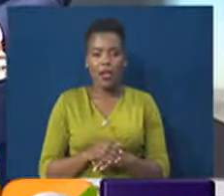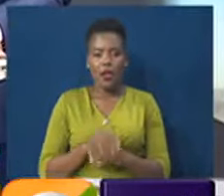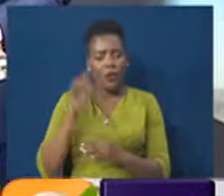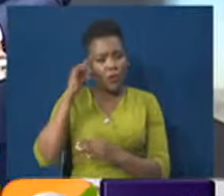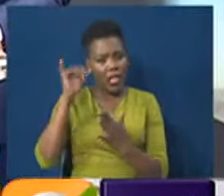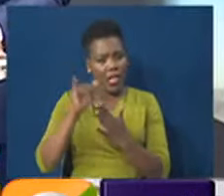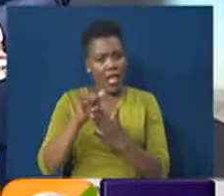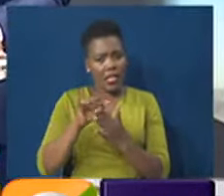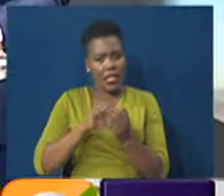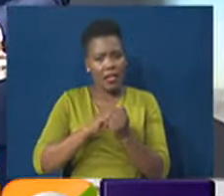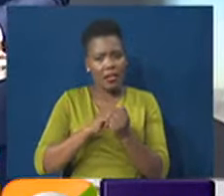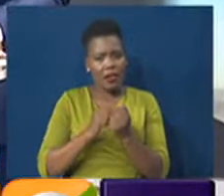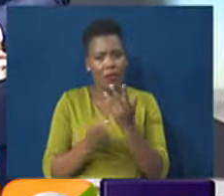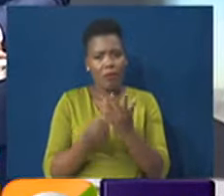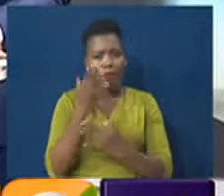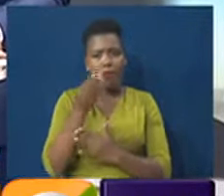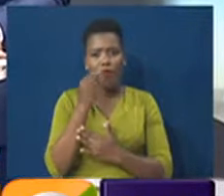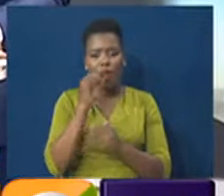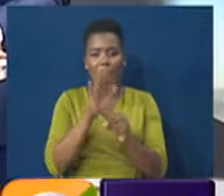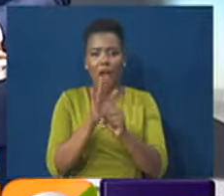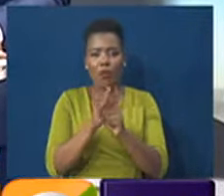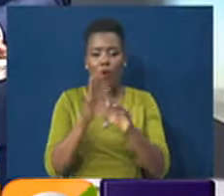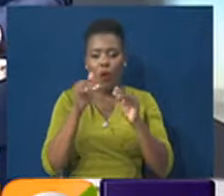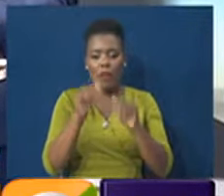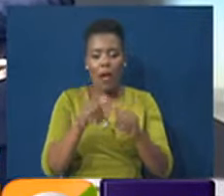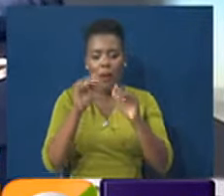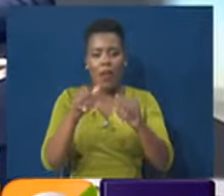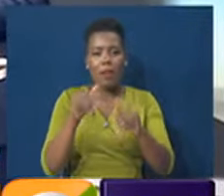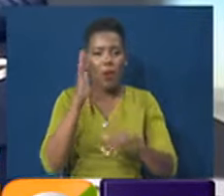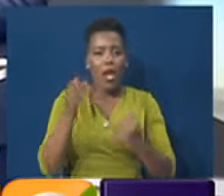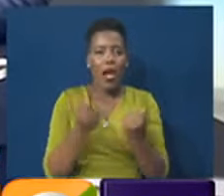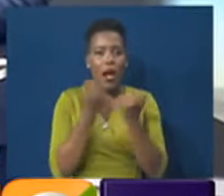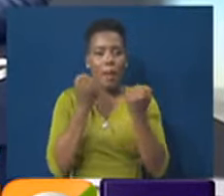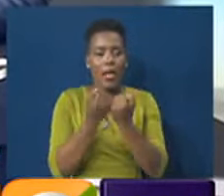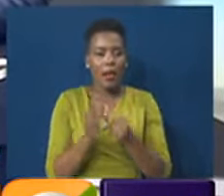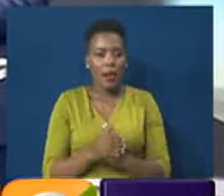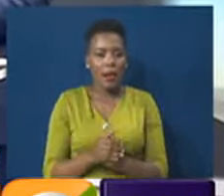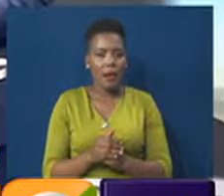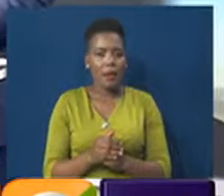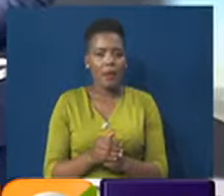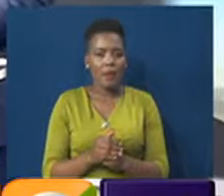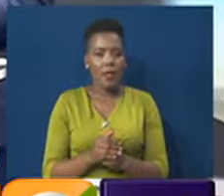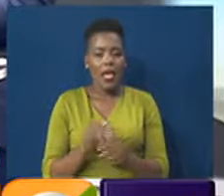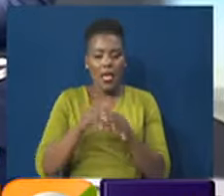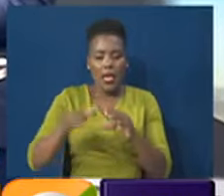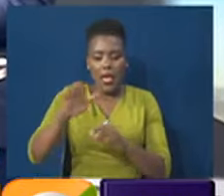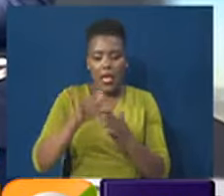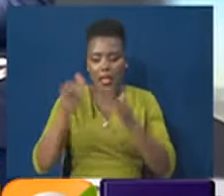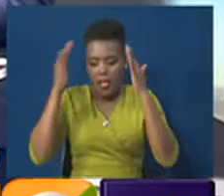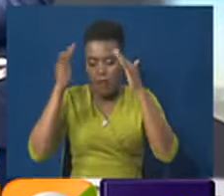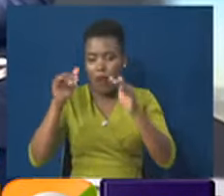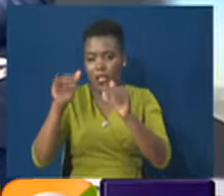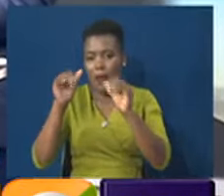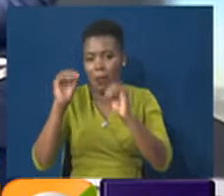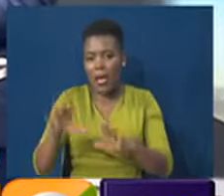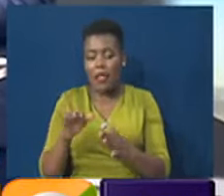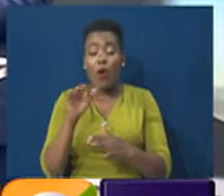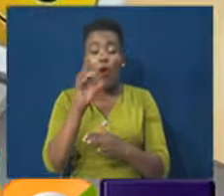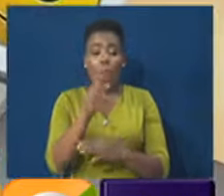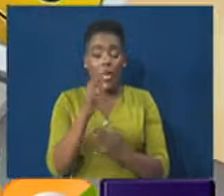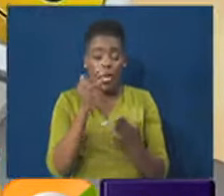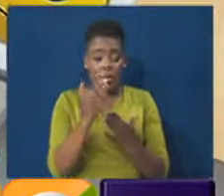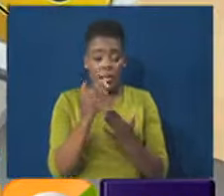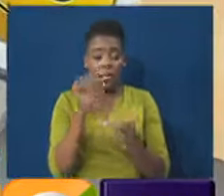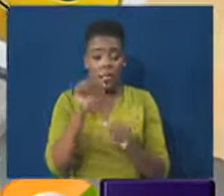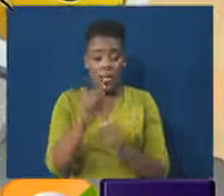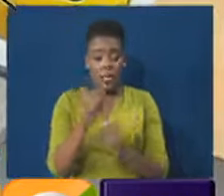kutakuwa na mavuno ama kulikuwa na upandaji katika sehemu ambazo kawaida huwa hawapandi mahindi? Ya, kuna sehemu ambako watu